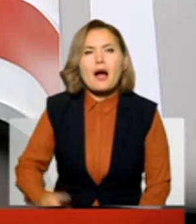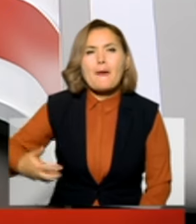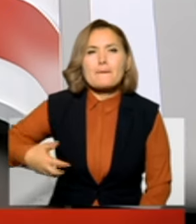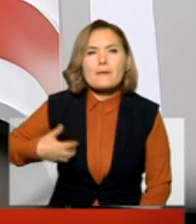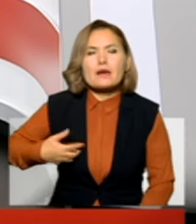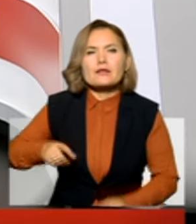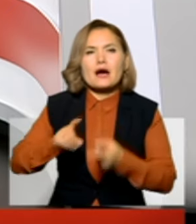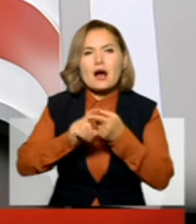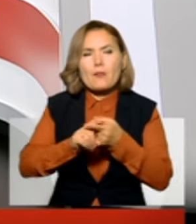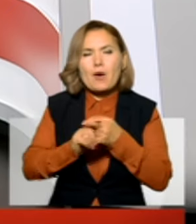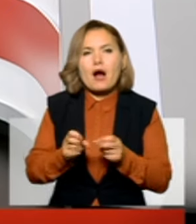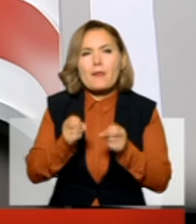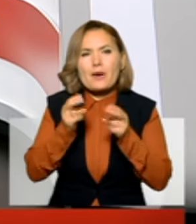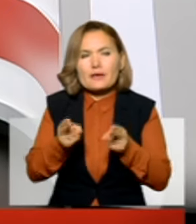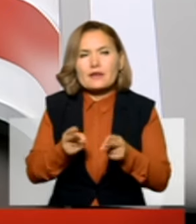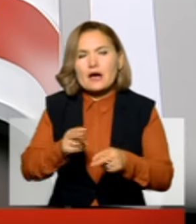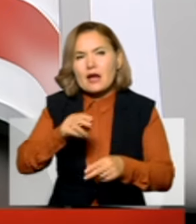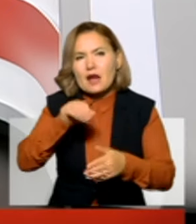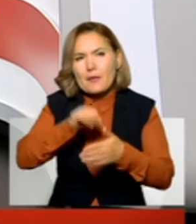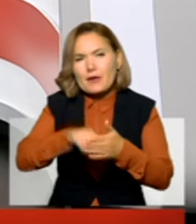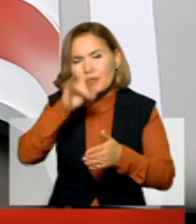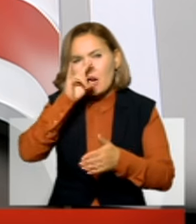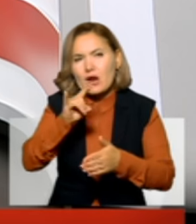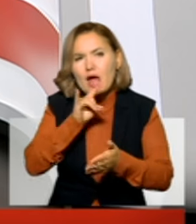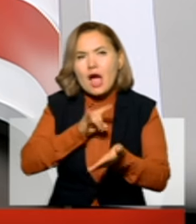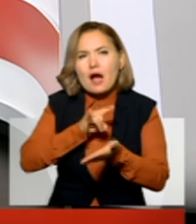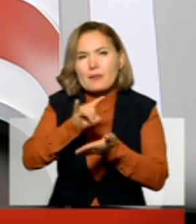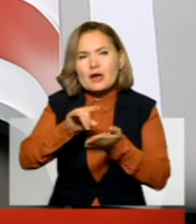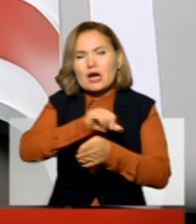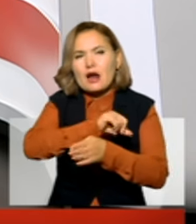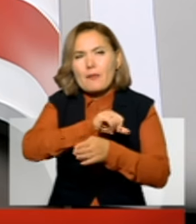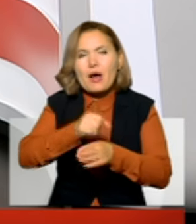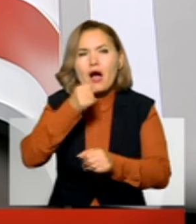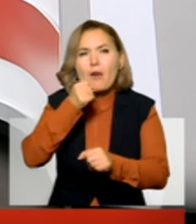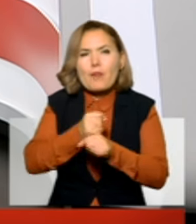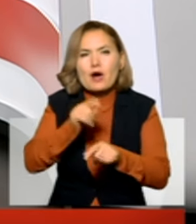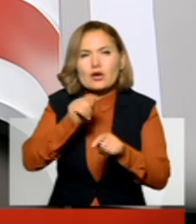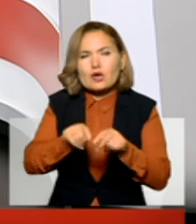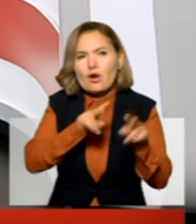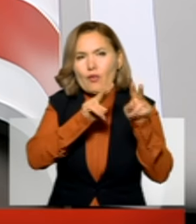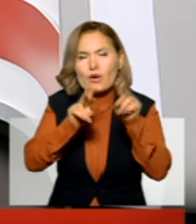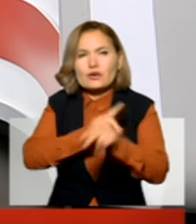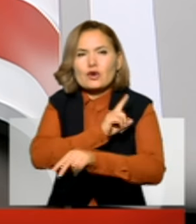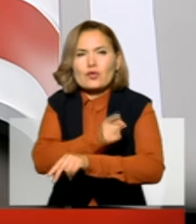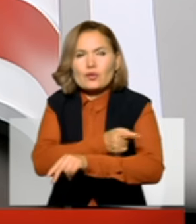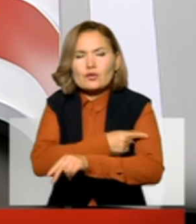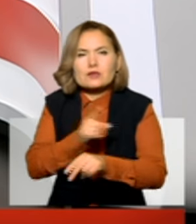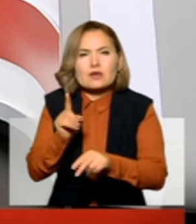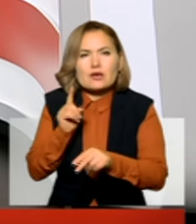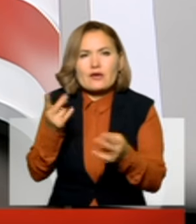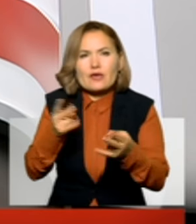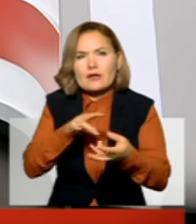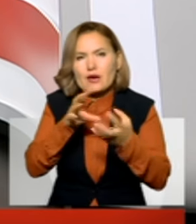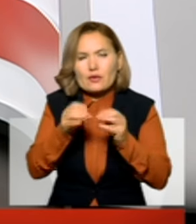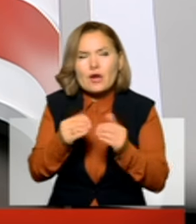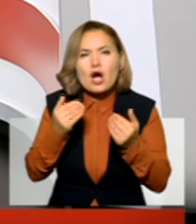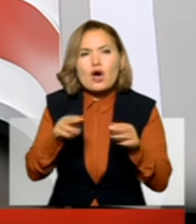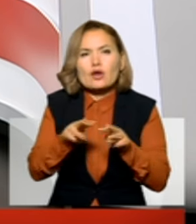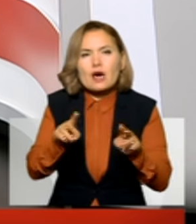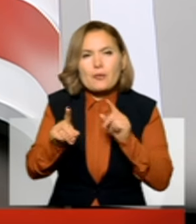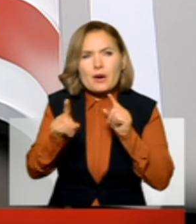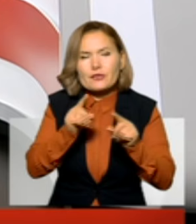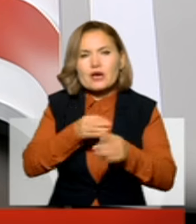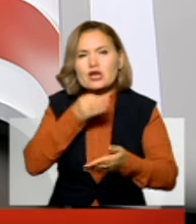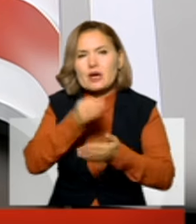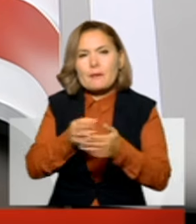Жалғастырайық. Маймыл шешегінің қауіпіне байланысты еліміздегі әуежайлар мен шекарада бақылауды күшейту қажет. Олжас Бектенов бүгін үкімет